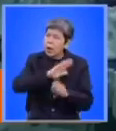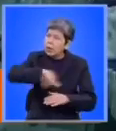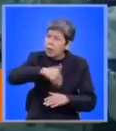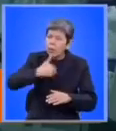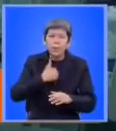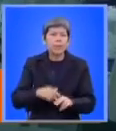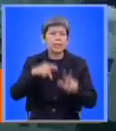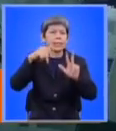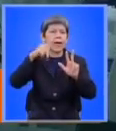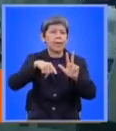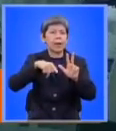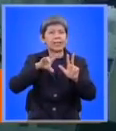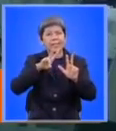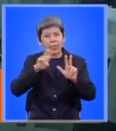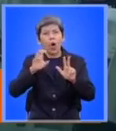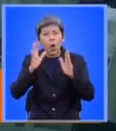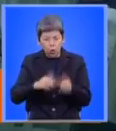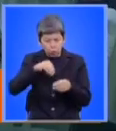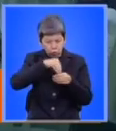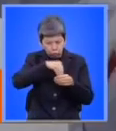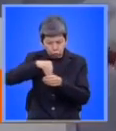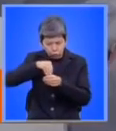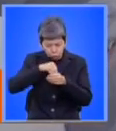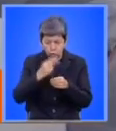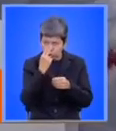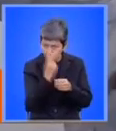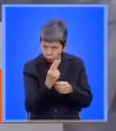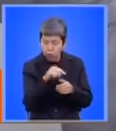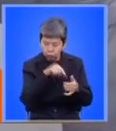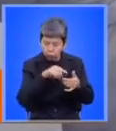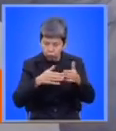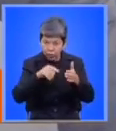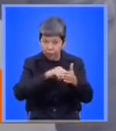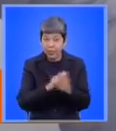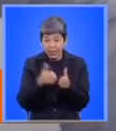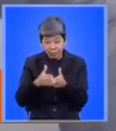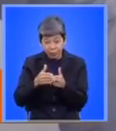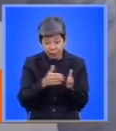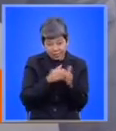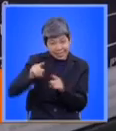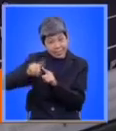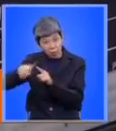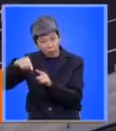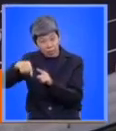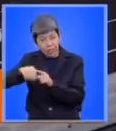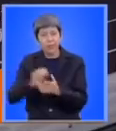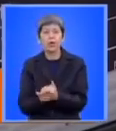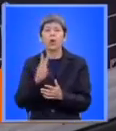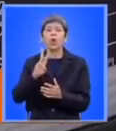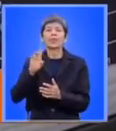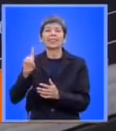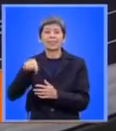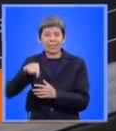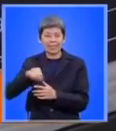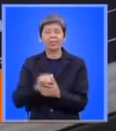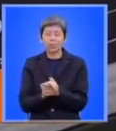ย 3,700 คนด้วยกันที่ต้องติดตามดูอาการกันอยู่นะครับส่วนเรือสำราญอีกลำนึงชื่อว่าWorld Dream